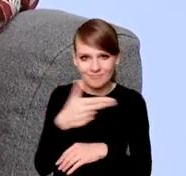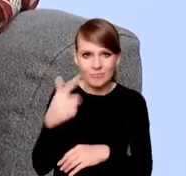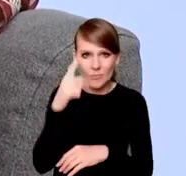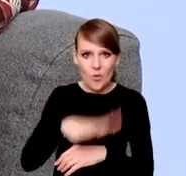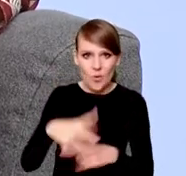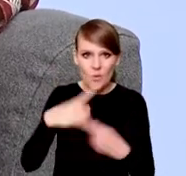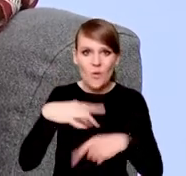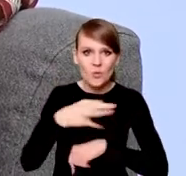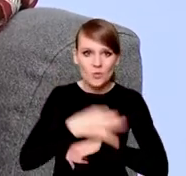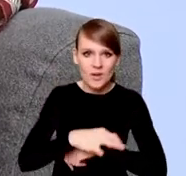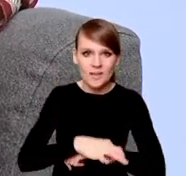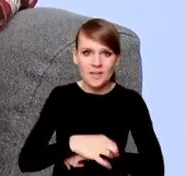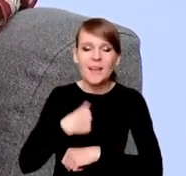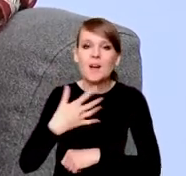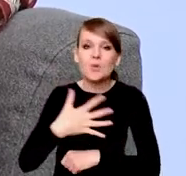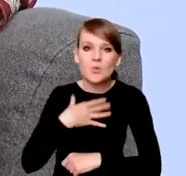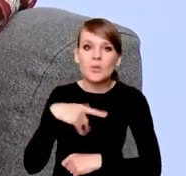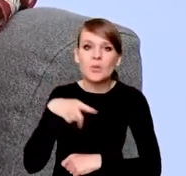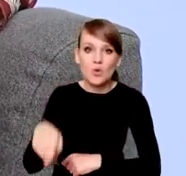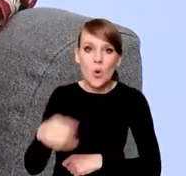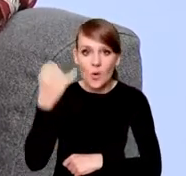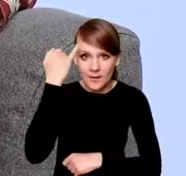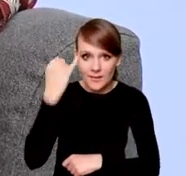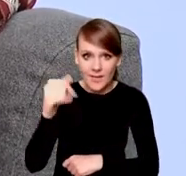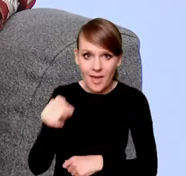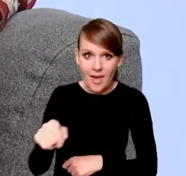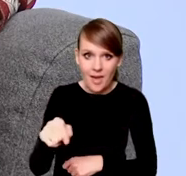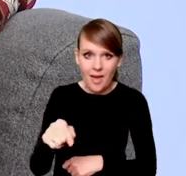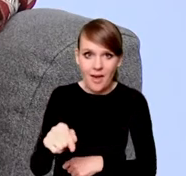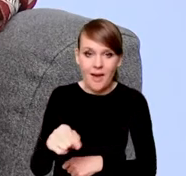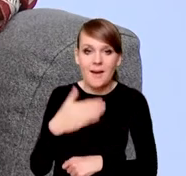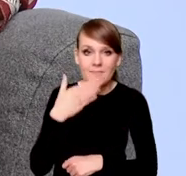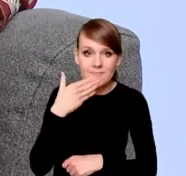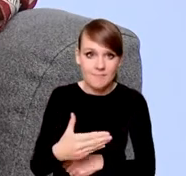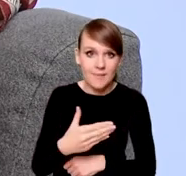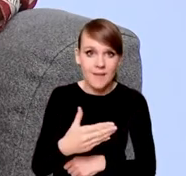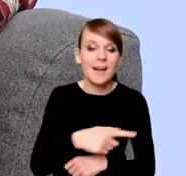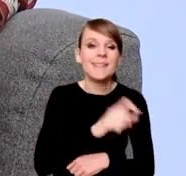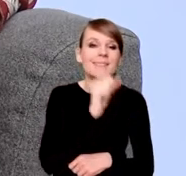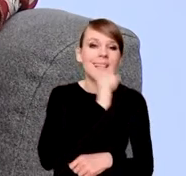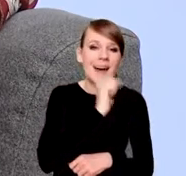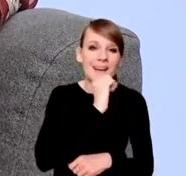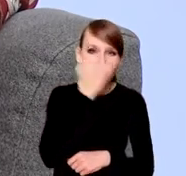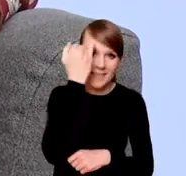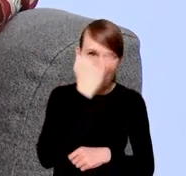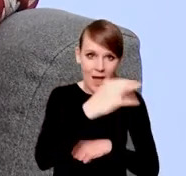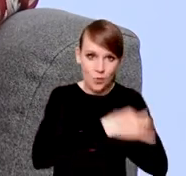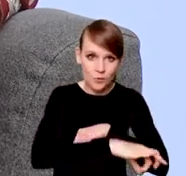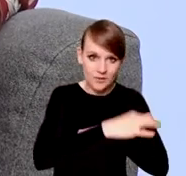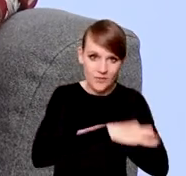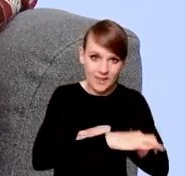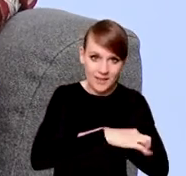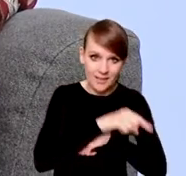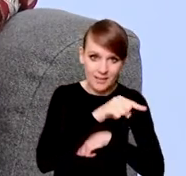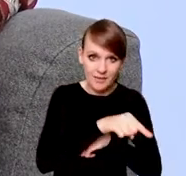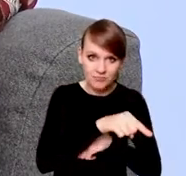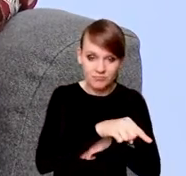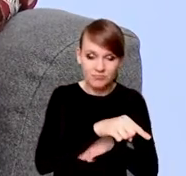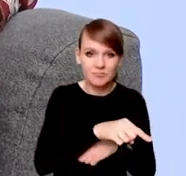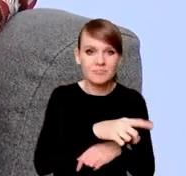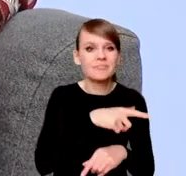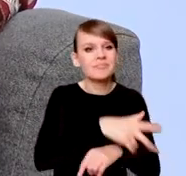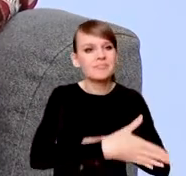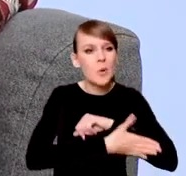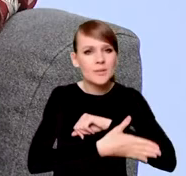staje się ona ideą spinającą starą ideę uniwersytetu, opartą na poznaniu i